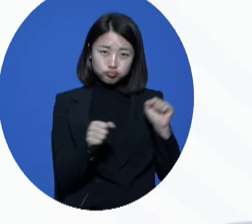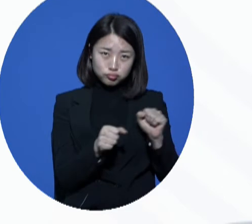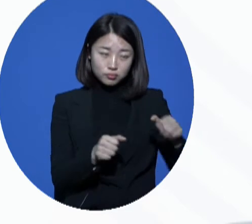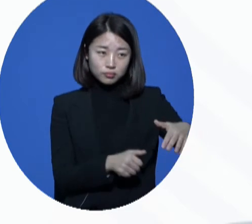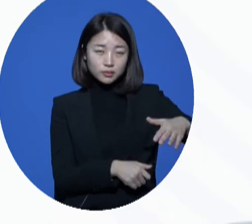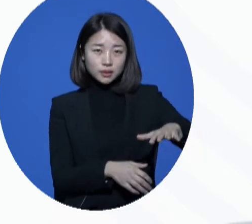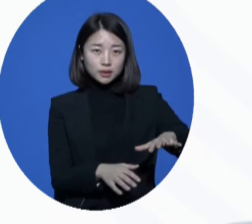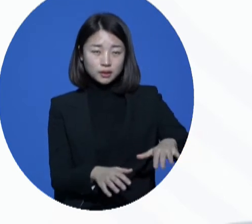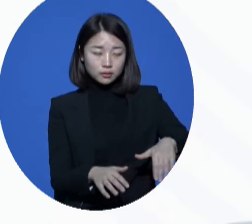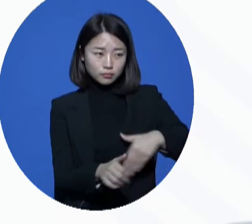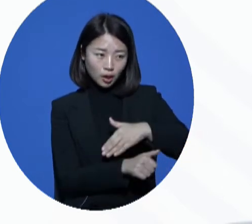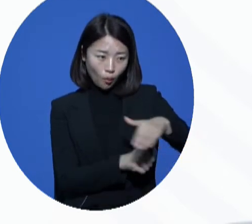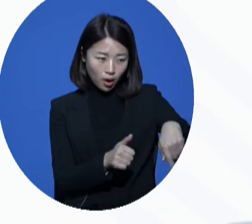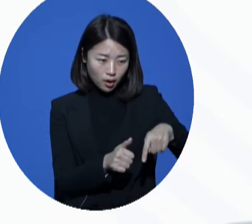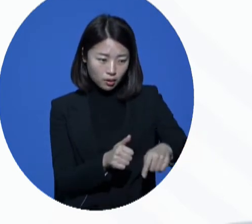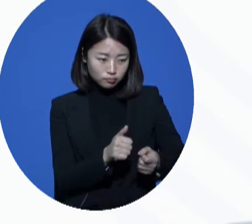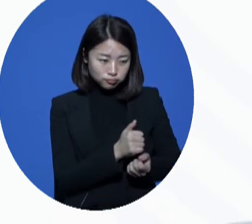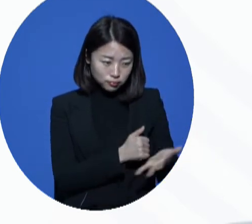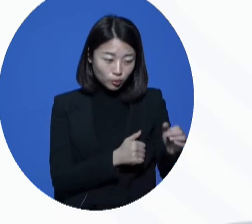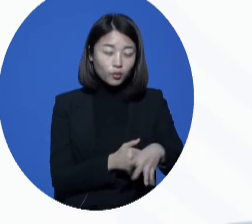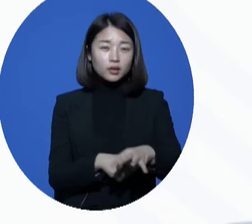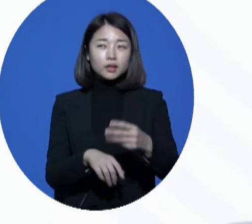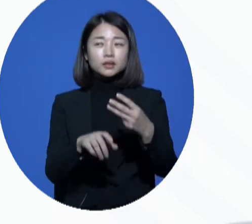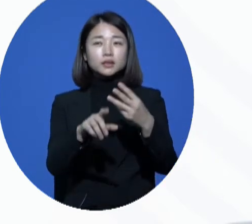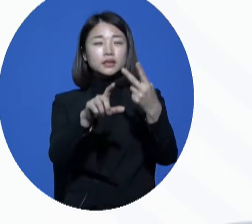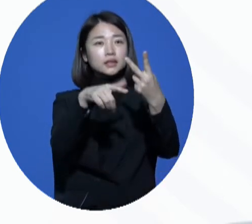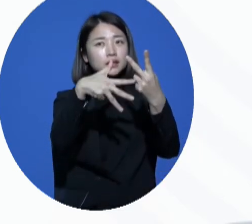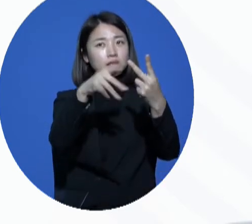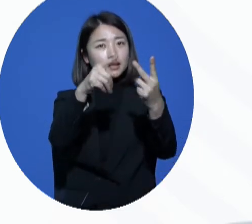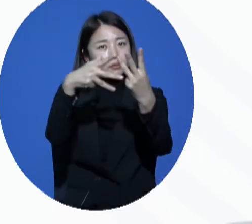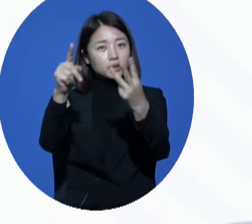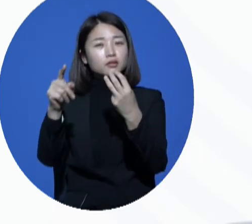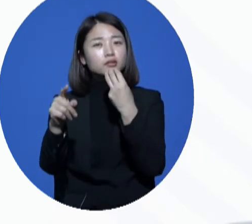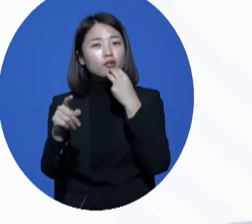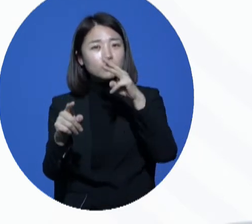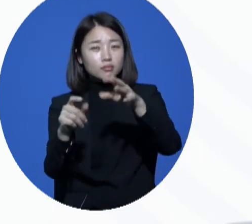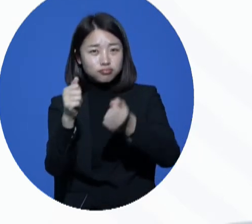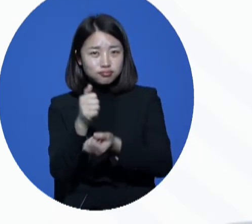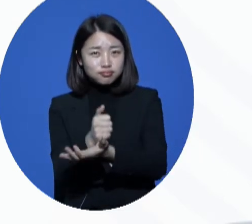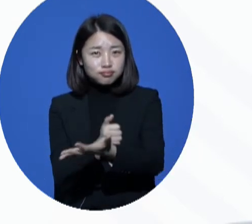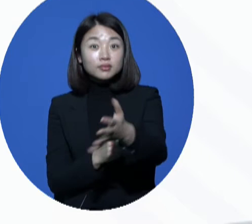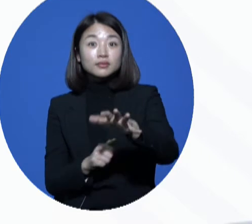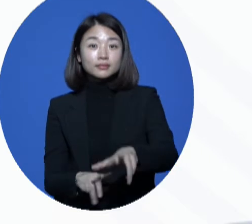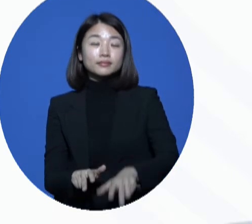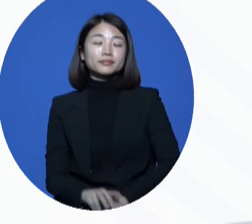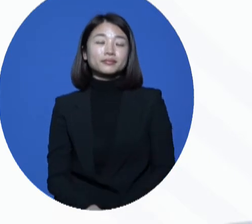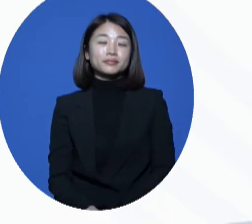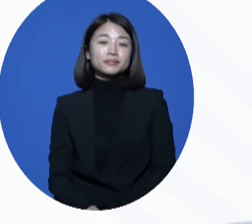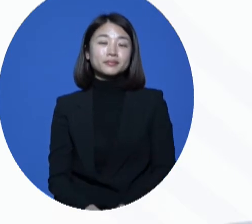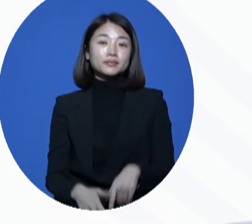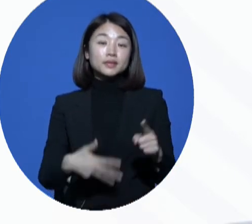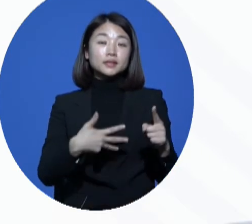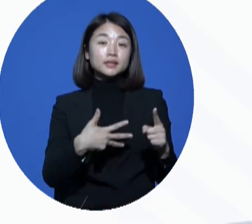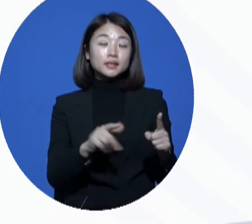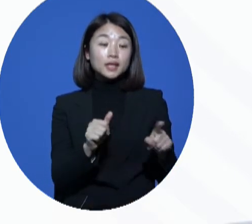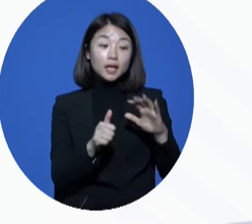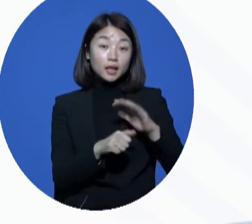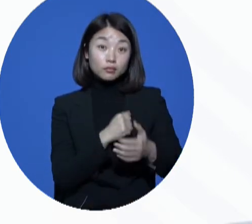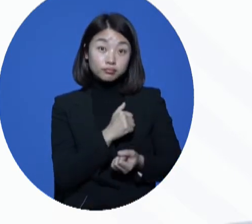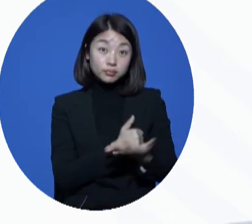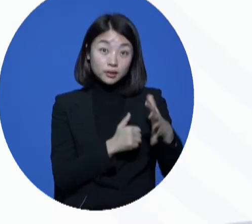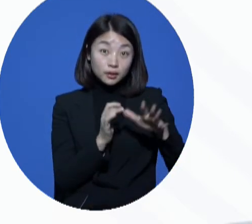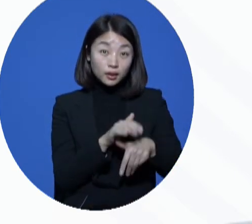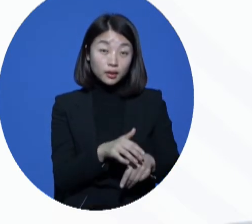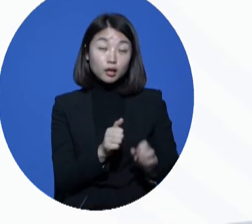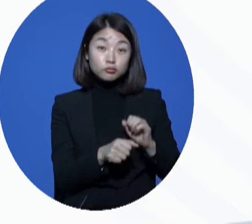있었고 2차 대유행, 3차 대유행은 이제 서울을 포함해서 전국적으로 이제 확산이 되고 있는데 1차 대유행 당시에